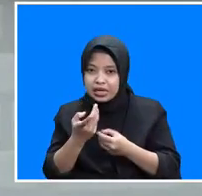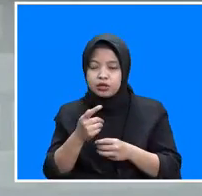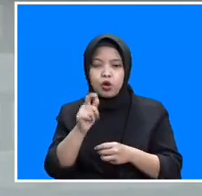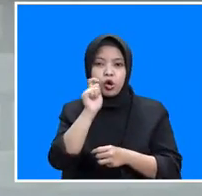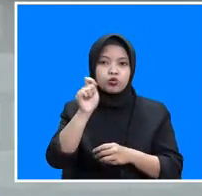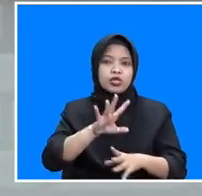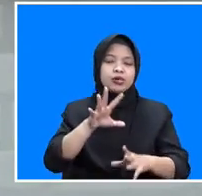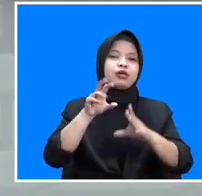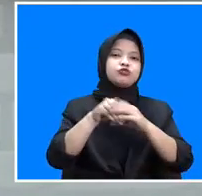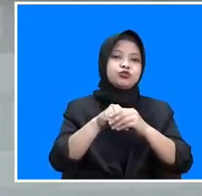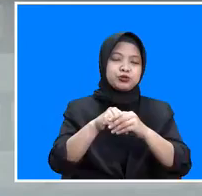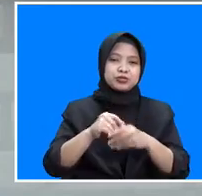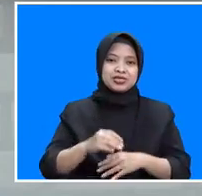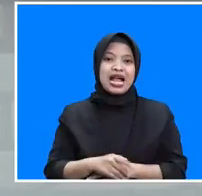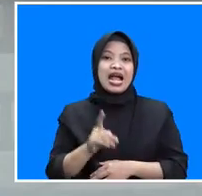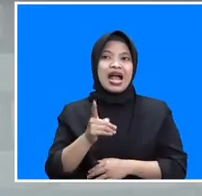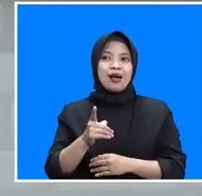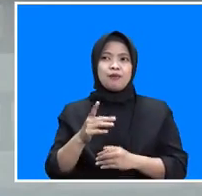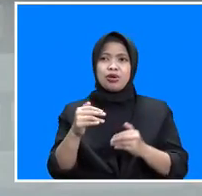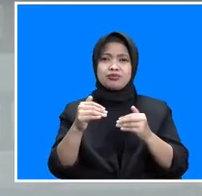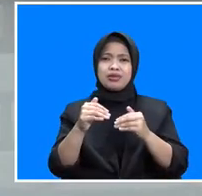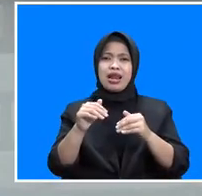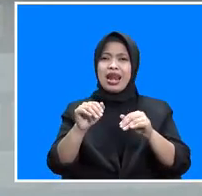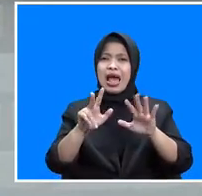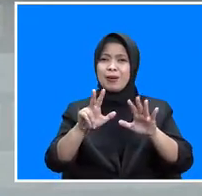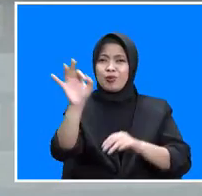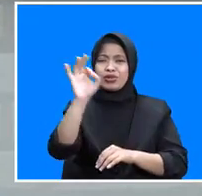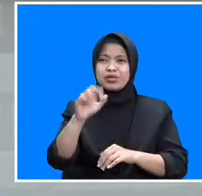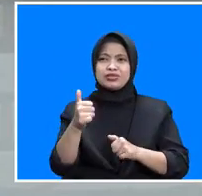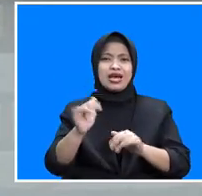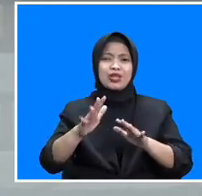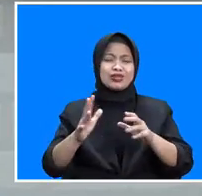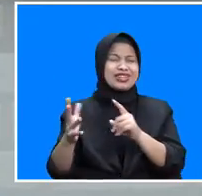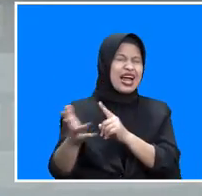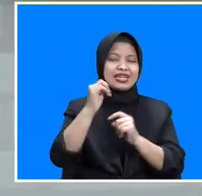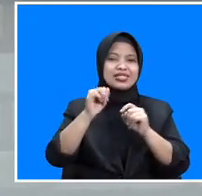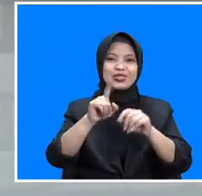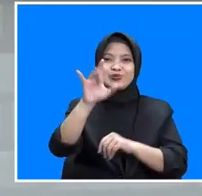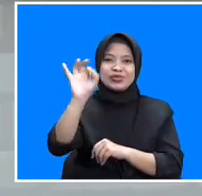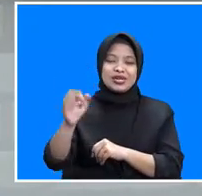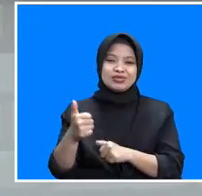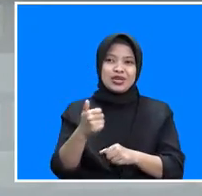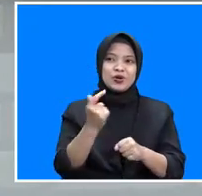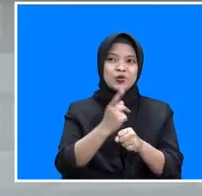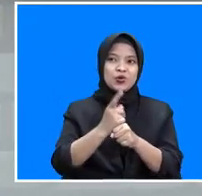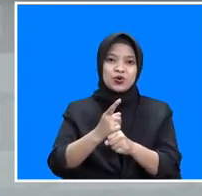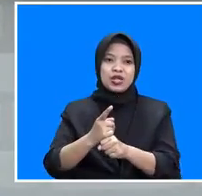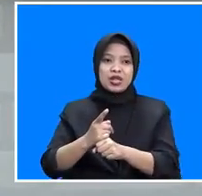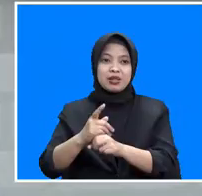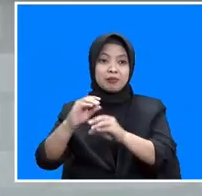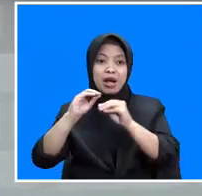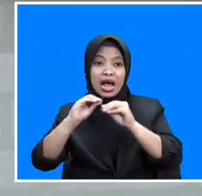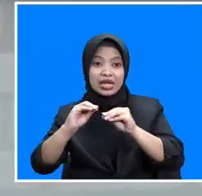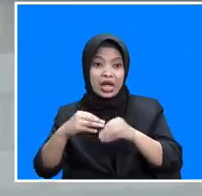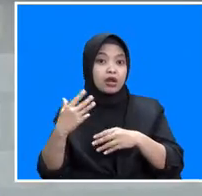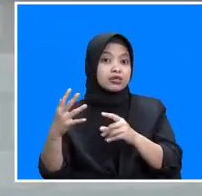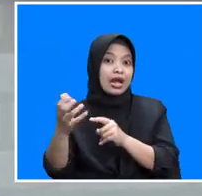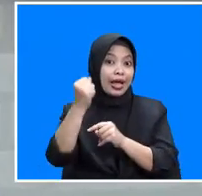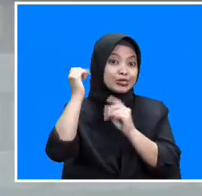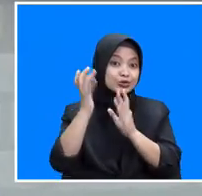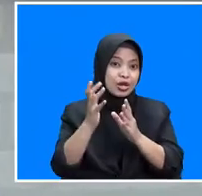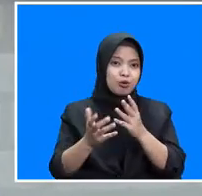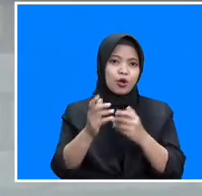lansia. Minimal bisa sampai 80%, kalau bisa 100% pendidik dan tenaga pendidikan sudah divaksinasi, atau